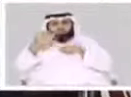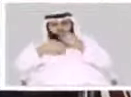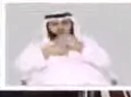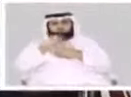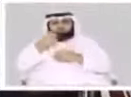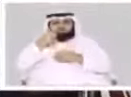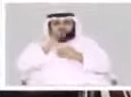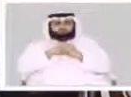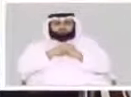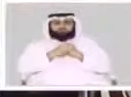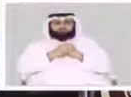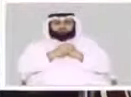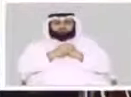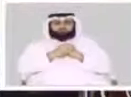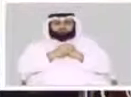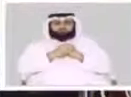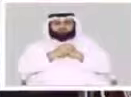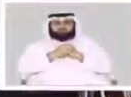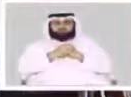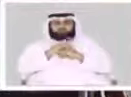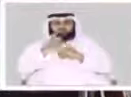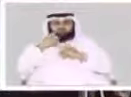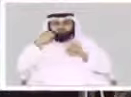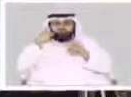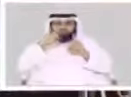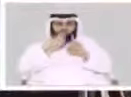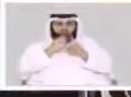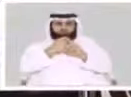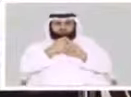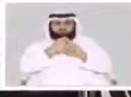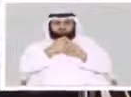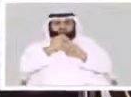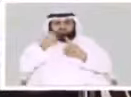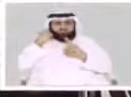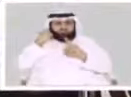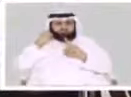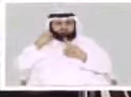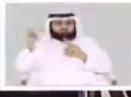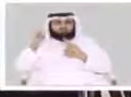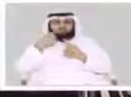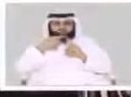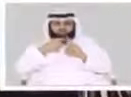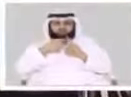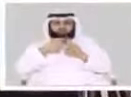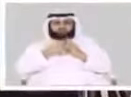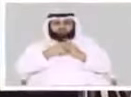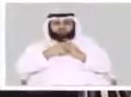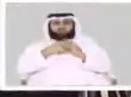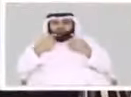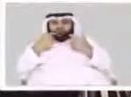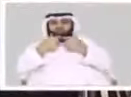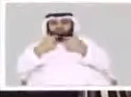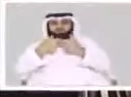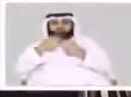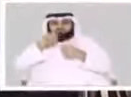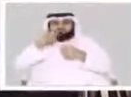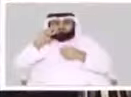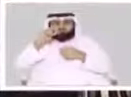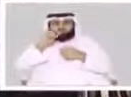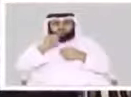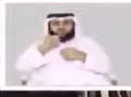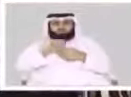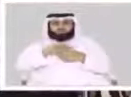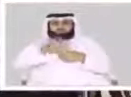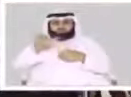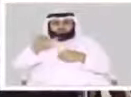يخرجوا منها فإنا داخلون. وكانت موعظة الرجلين لكنهم لم يستمعوا إلى ذلك. في بدر أصحاب النبي